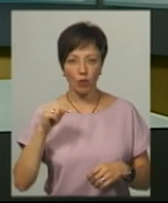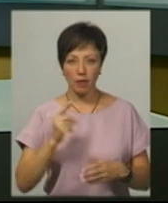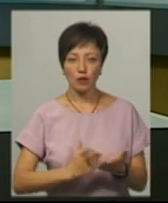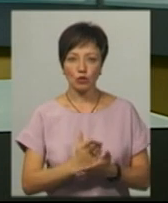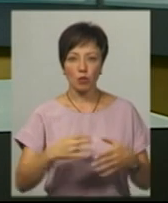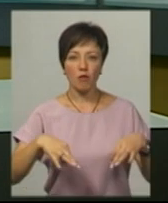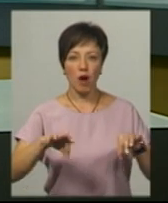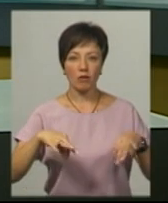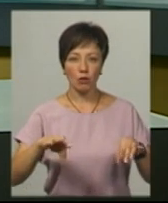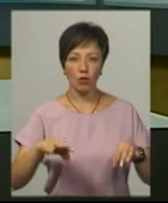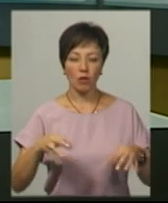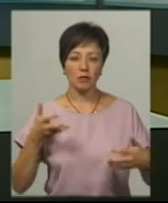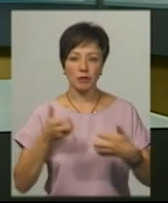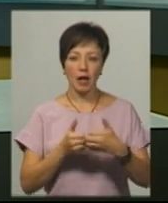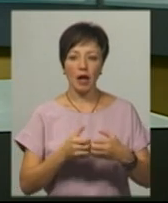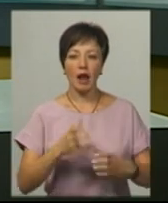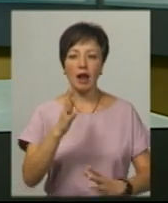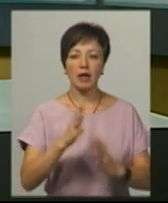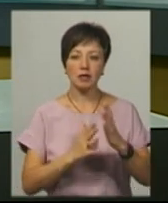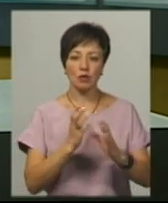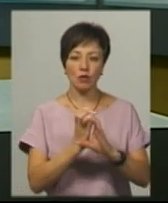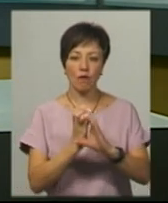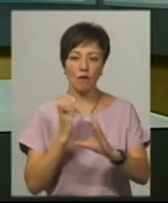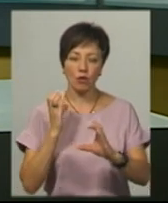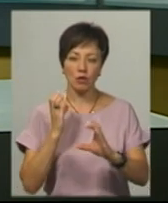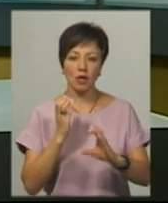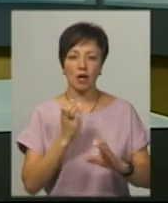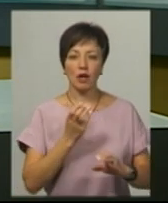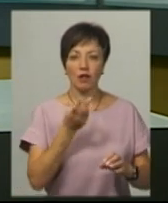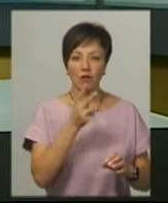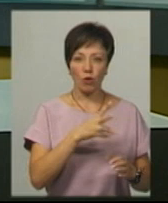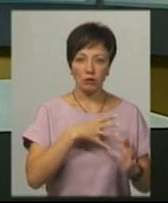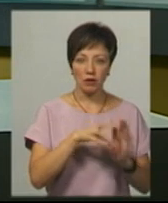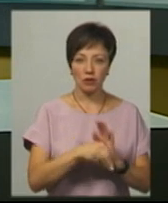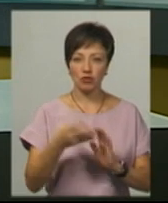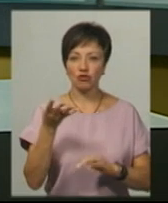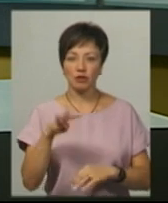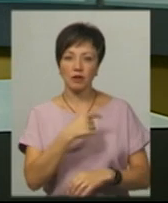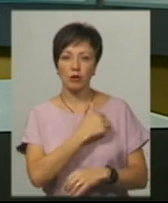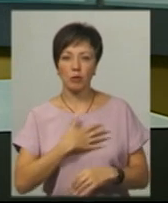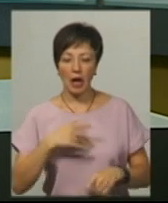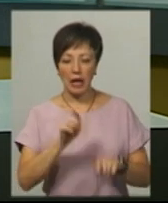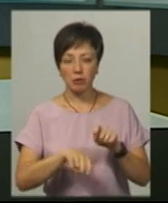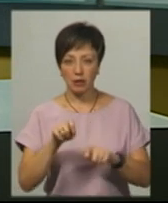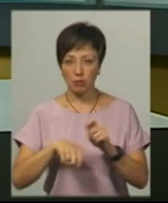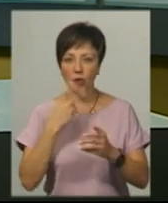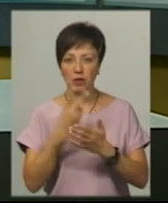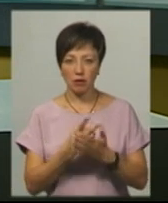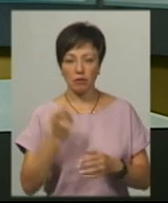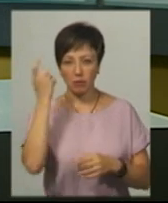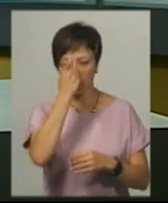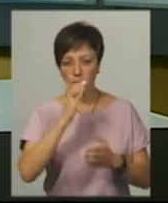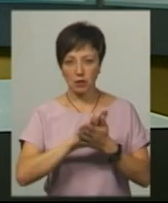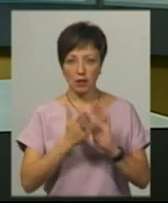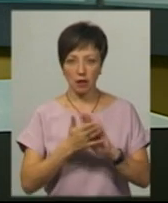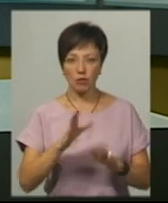службовому авто в'їхав у лісовоз. Загинуло двоє людей, четверо травмувались. Експертиза показала, за кермом Роман Миколаєв був у нетверезому